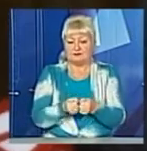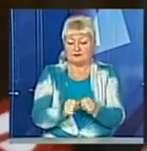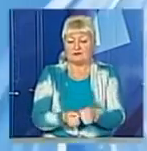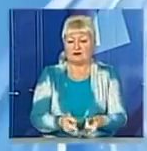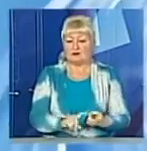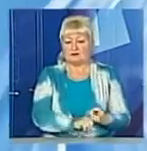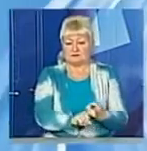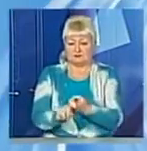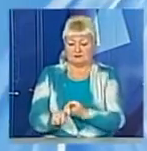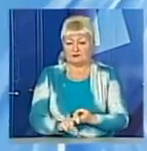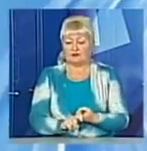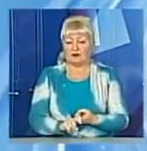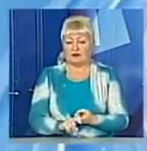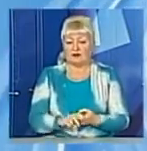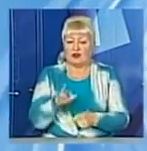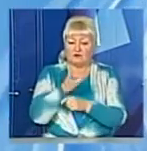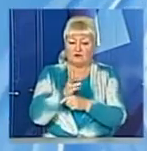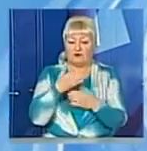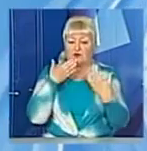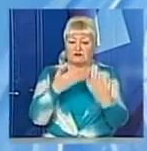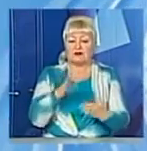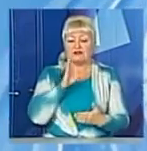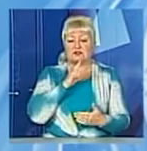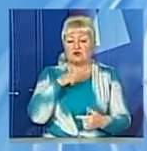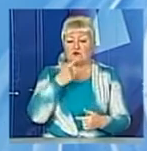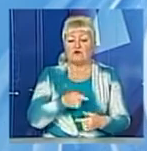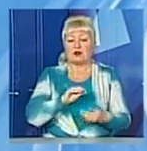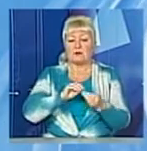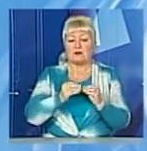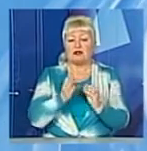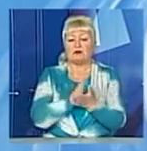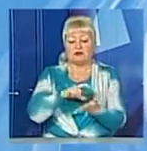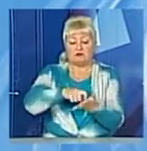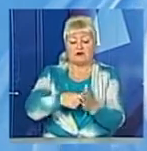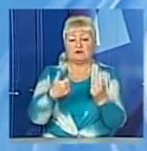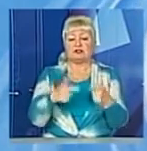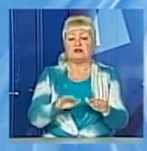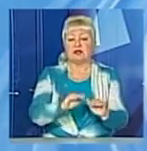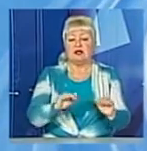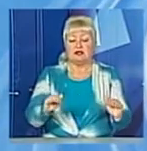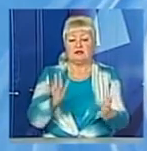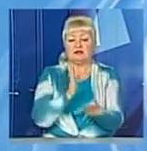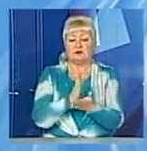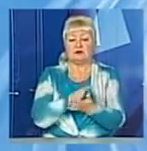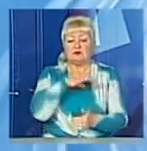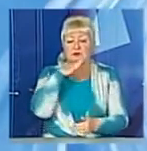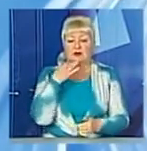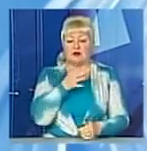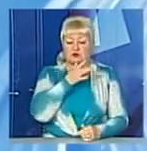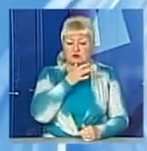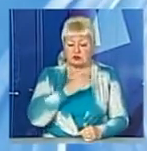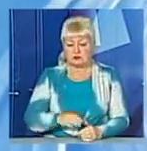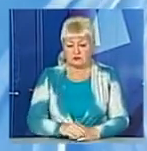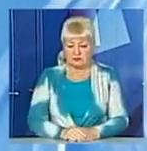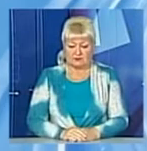паразитарну хворобу. У відеозверненні жінка запевняє, проблема залежить від приміщень, де їх діти перебувають багато часу. Практично всі так